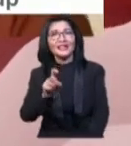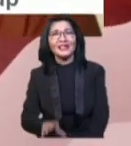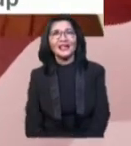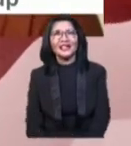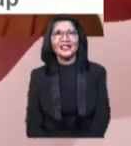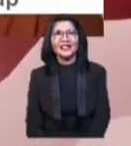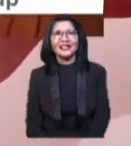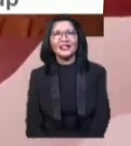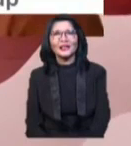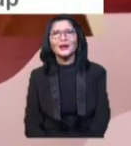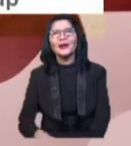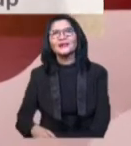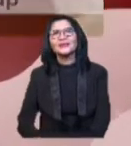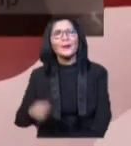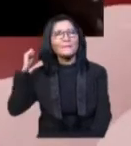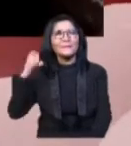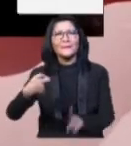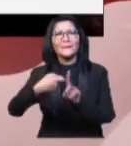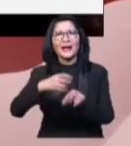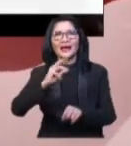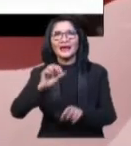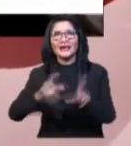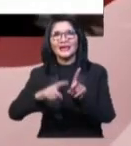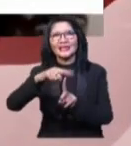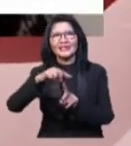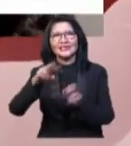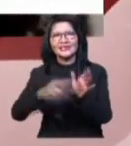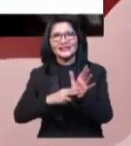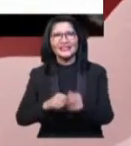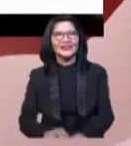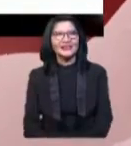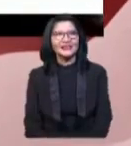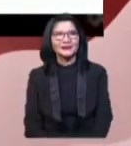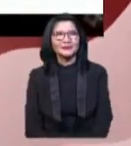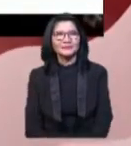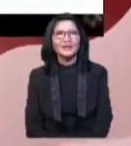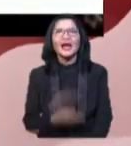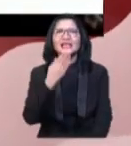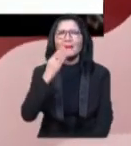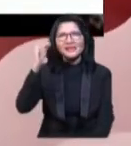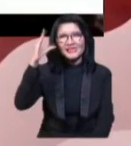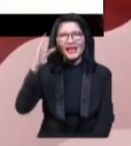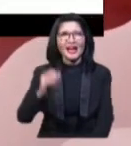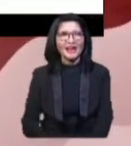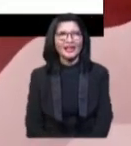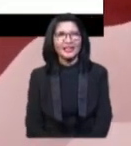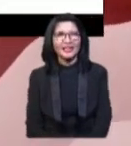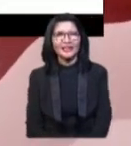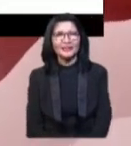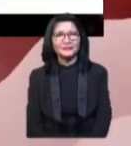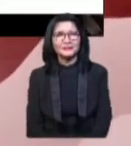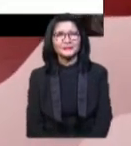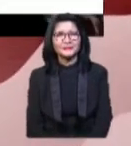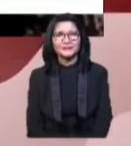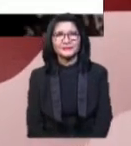Mbak Christine Laifa selaku founder of The Finery Report. Aduh, cantik banget. Selamat siang, Mbak